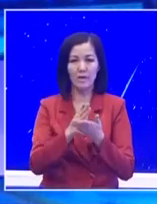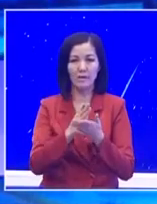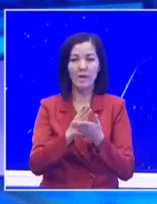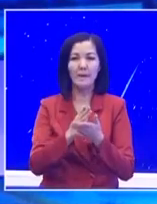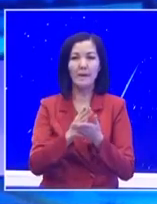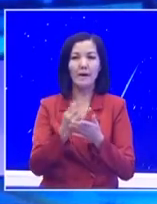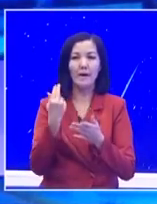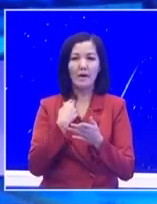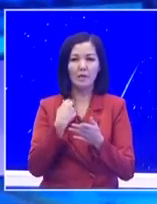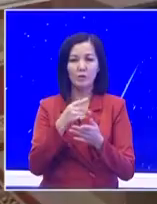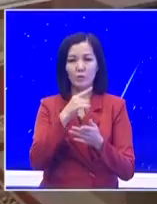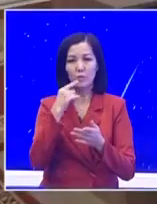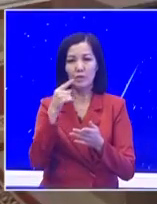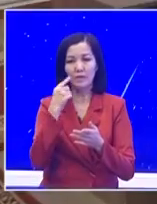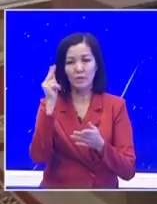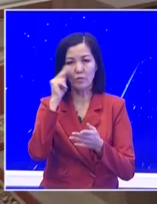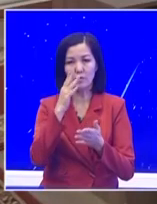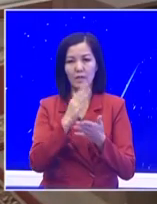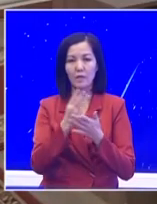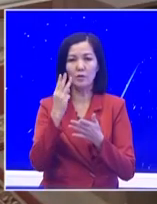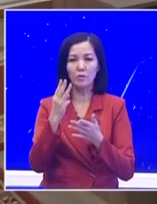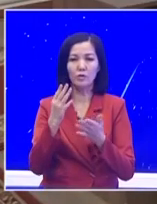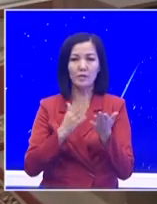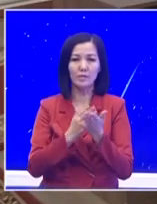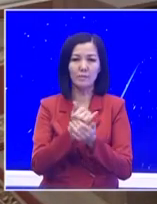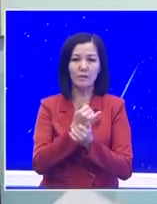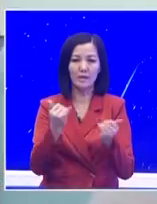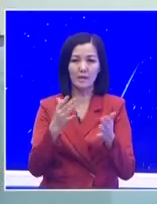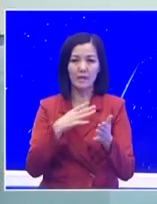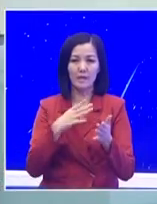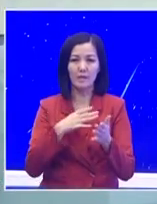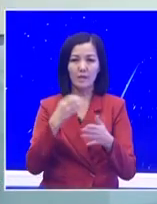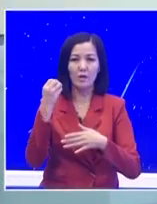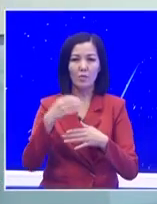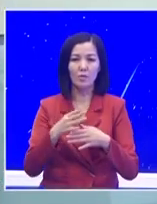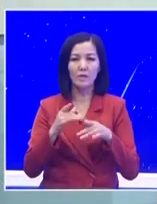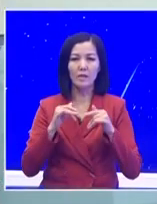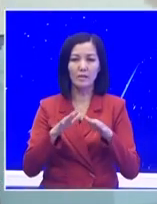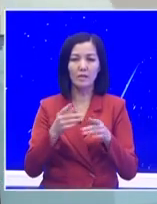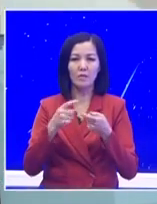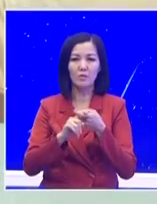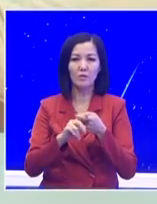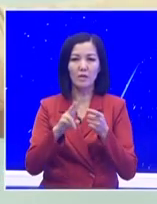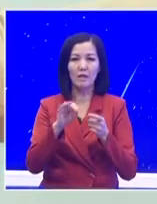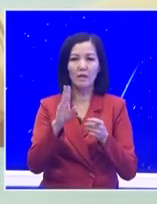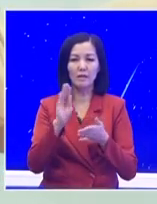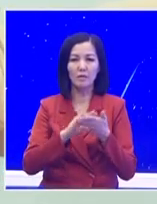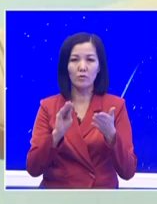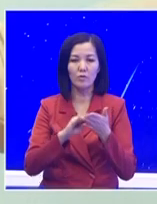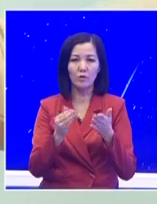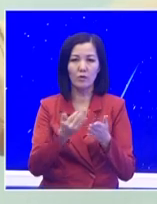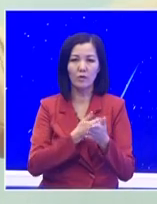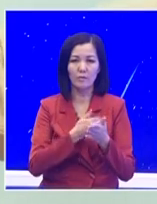мұнда ағылшын, орыс тілдері де оқытылады. Үш маман қызметке алынған. Айтуларынша орталық іске қосылғалы латын ғарпын үйренемін